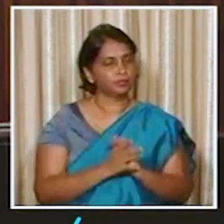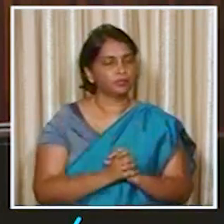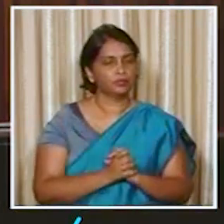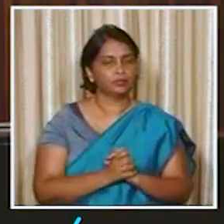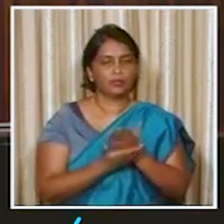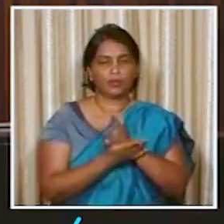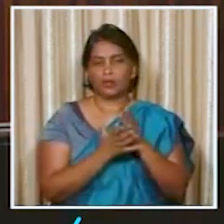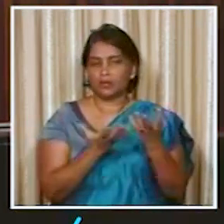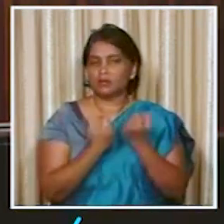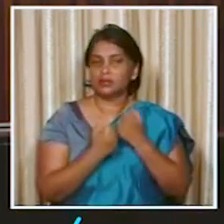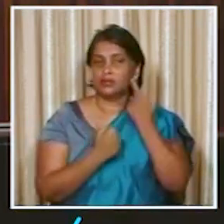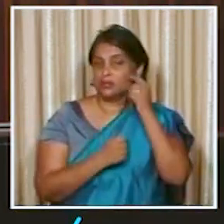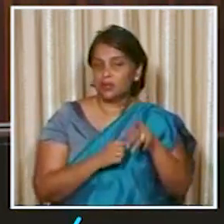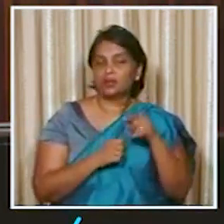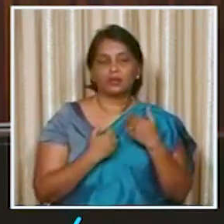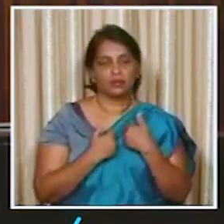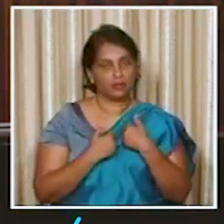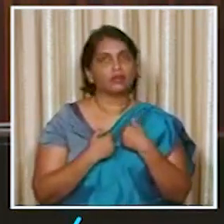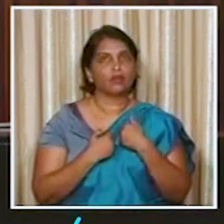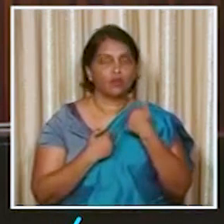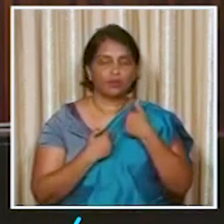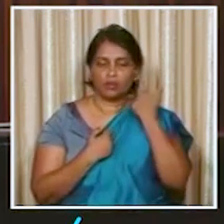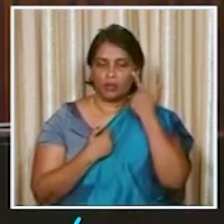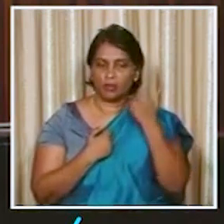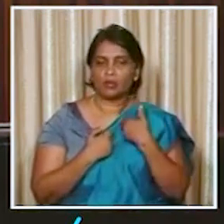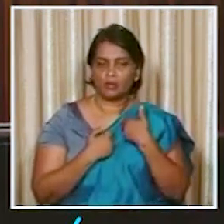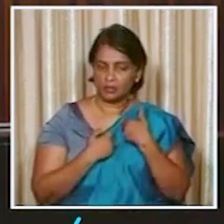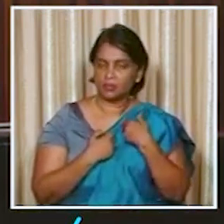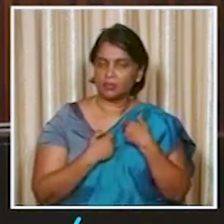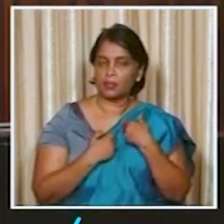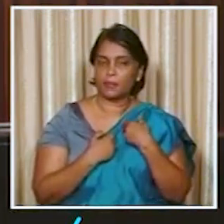කැලි කඩා ගන්න බලාගෙන ඉන්න වෙලාවේ මම ඒ ගැන හොඳ අවබෝධයක් මට තිබුණා.